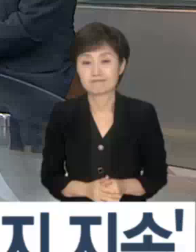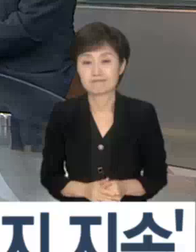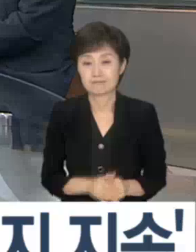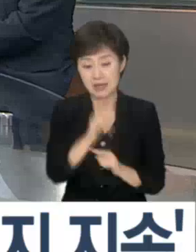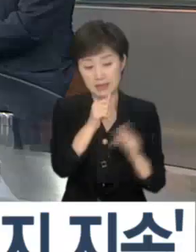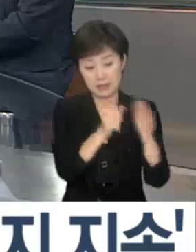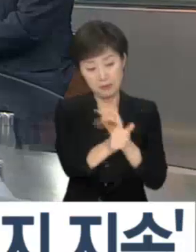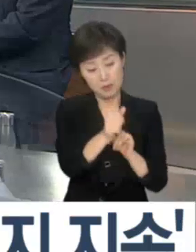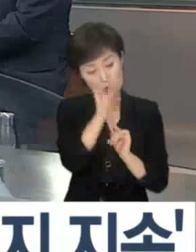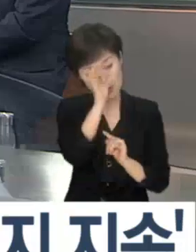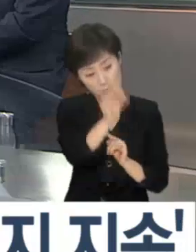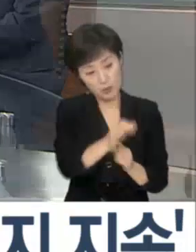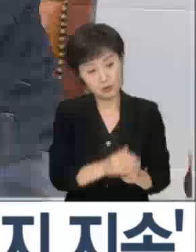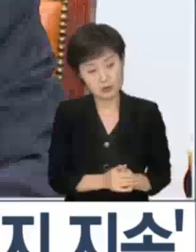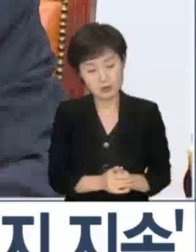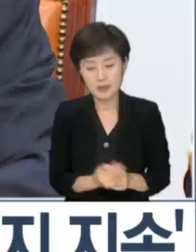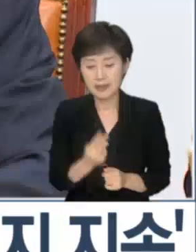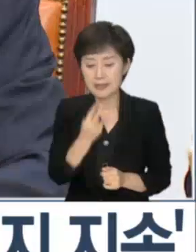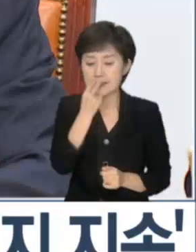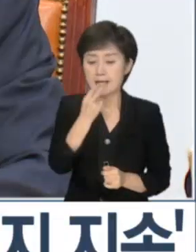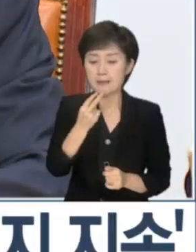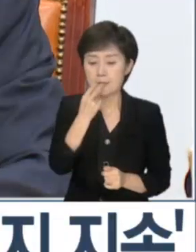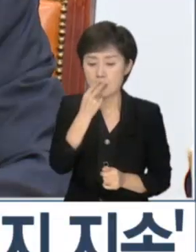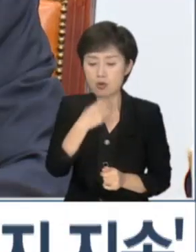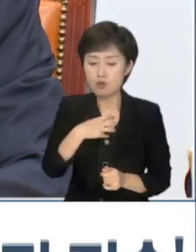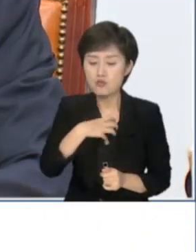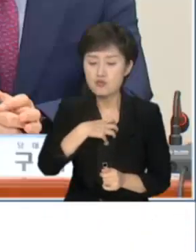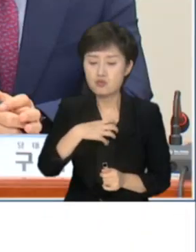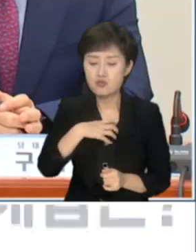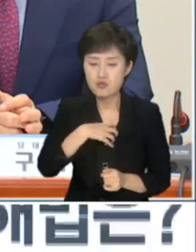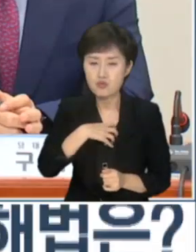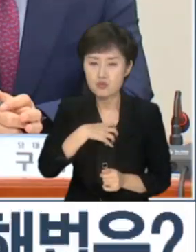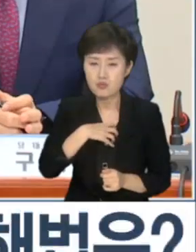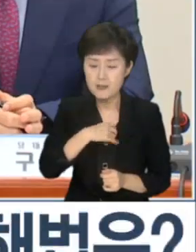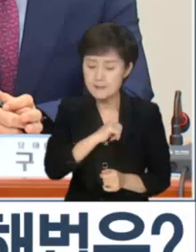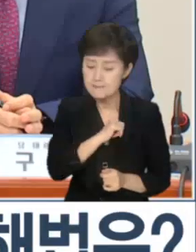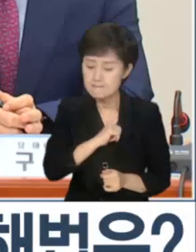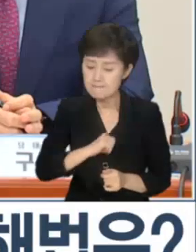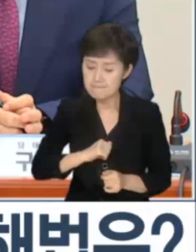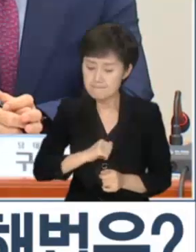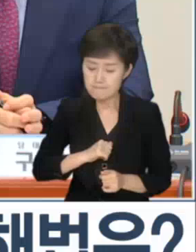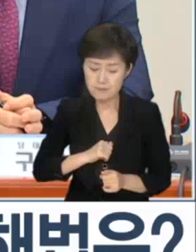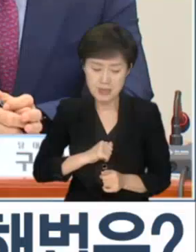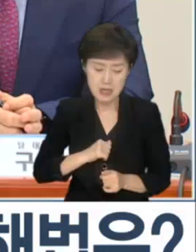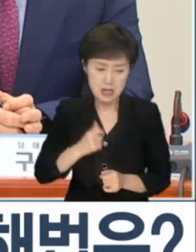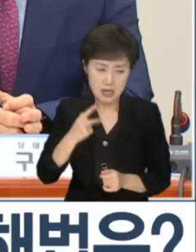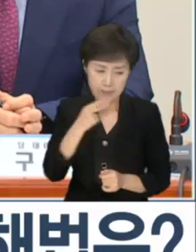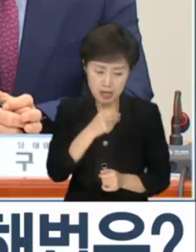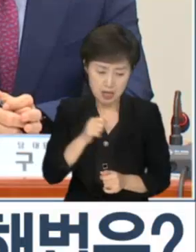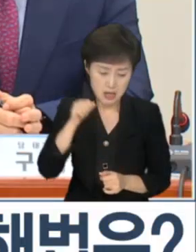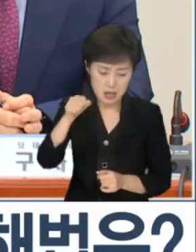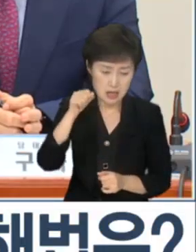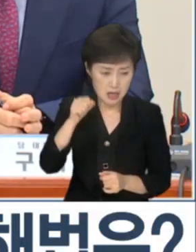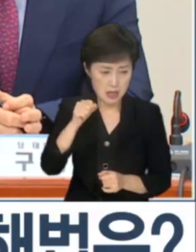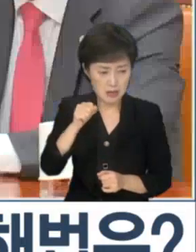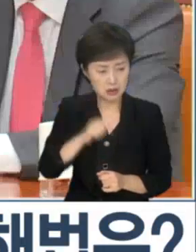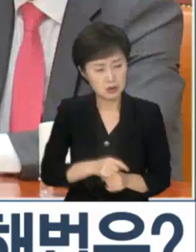대표의 단식이 생명을 건 단식에 대해서 이렇게 좀 월급을 하는 것이 좀